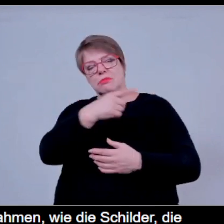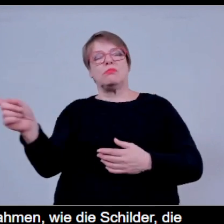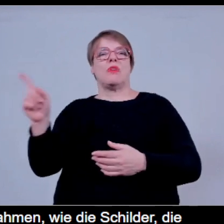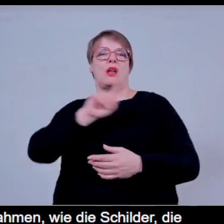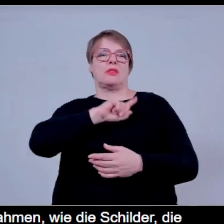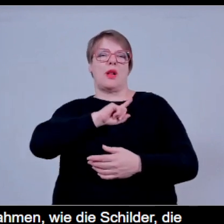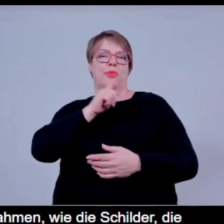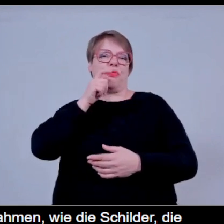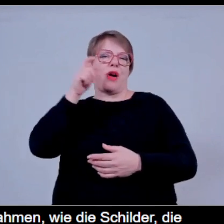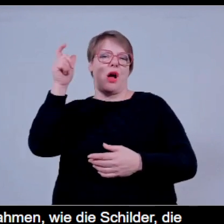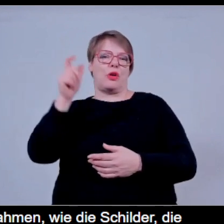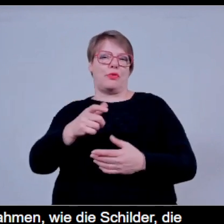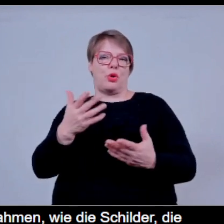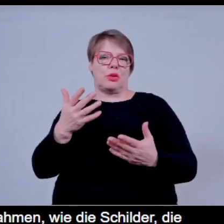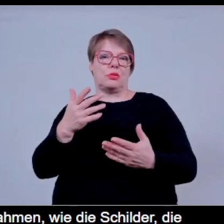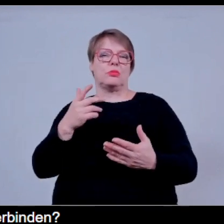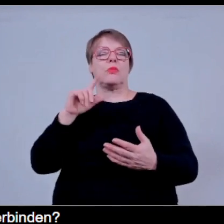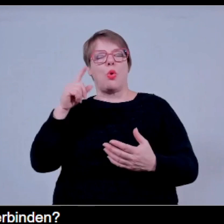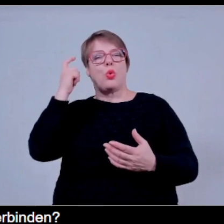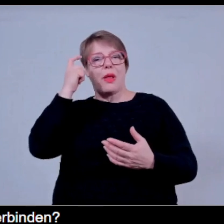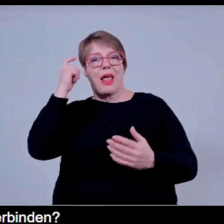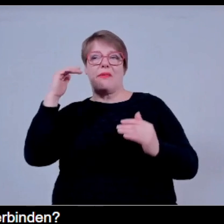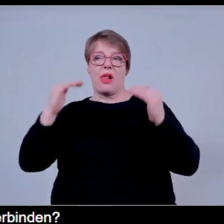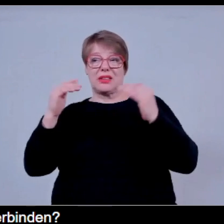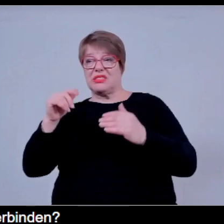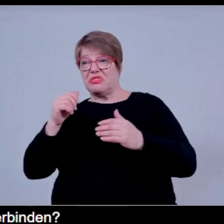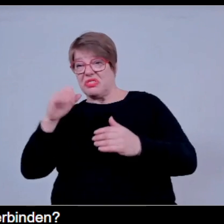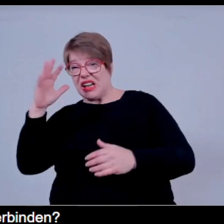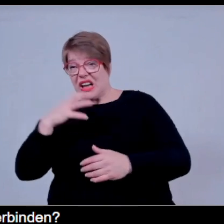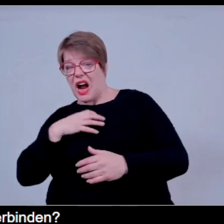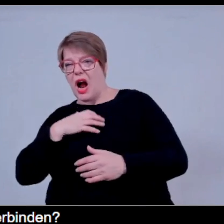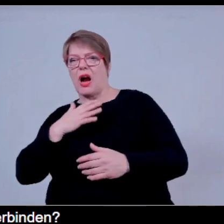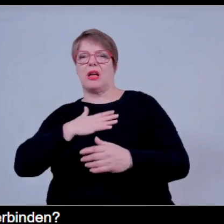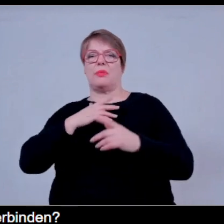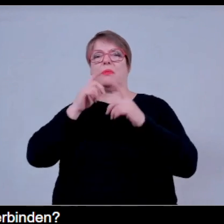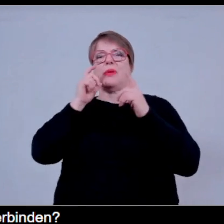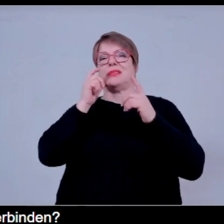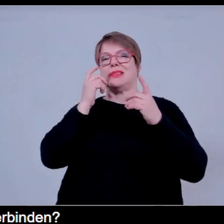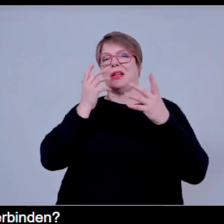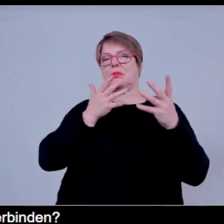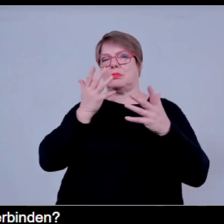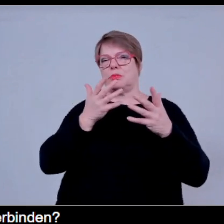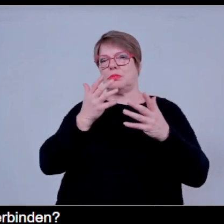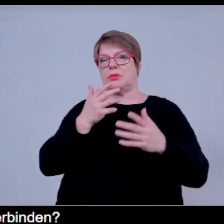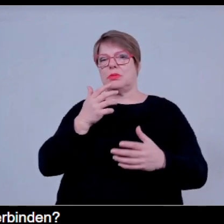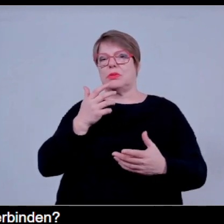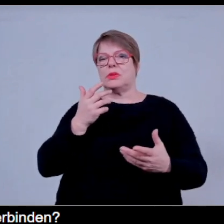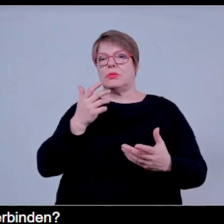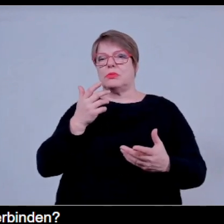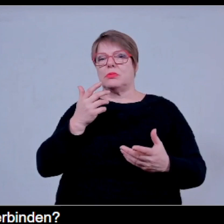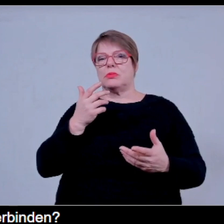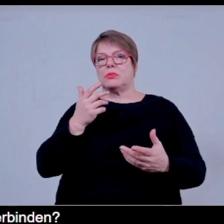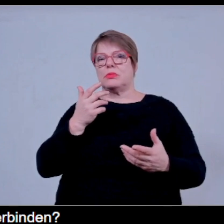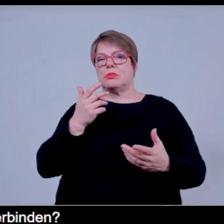hat man irgendwann gesagt, da ist der Luftaustausch ganz anders, das kann man nicht machen und im Fernverkehr bleibt es. Damit begann doch diese Diskussion, die dann